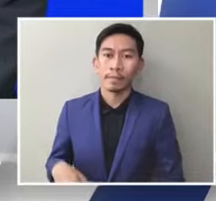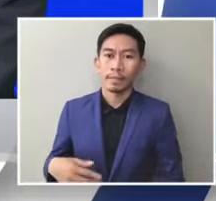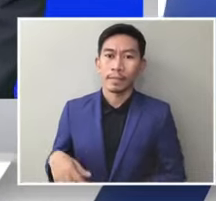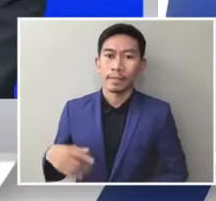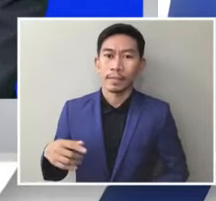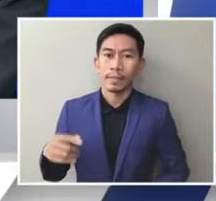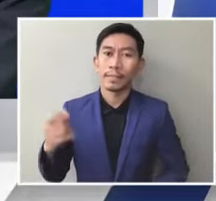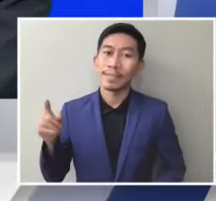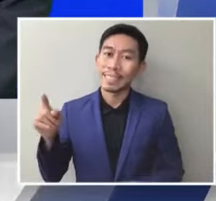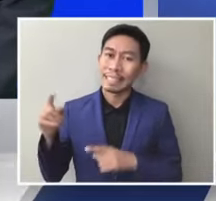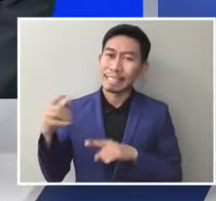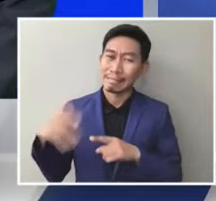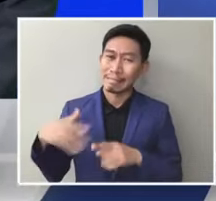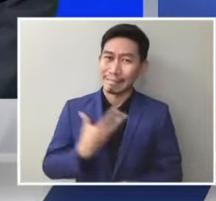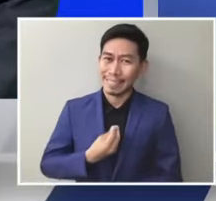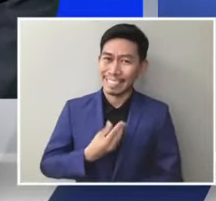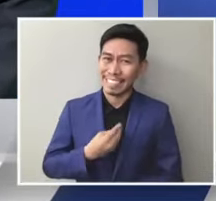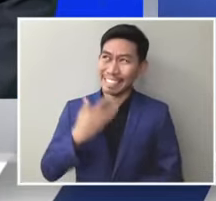Pumasok na sa studio.